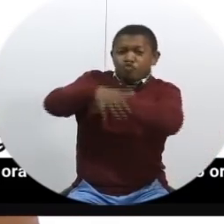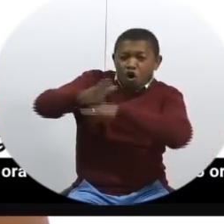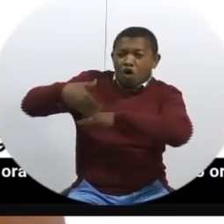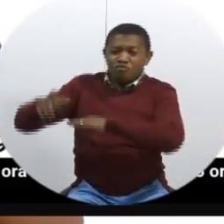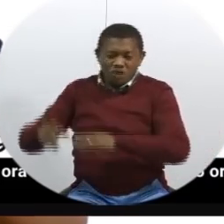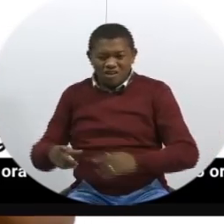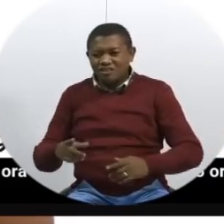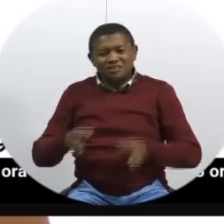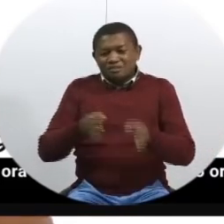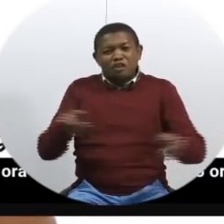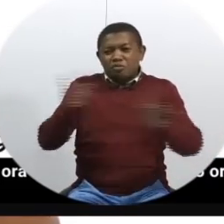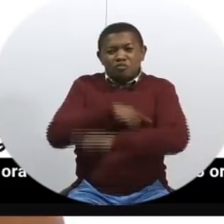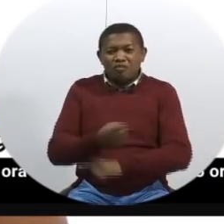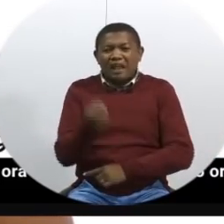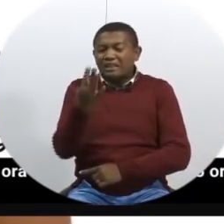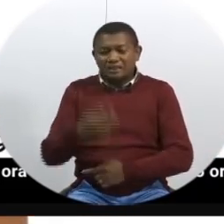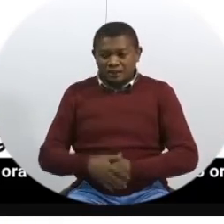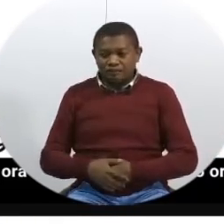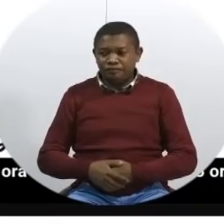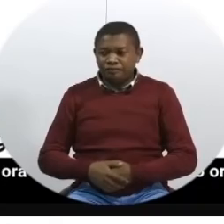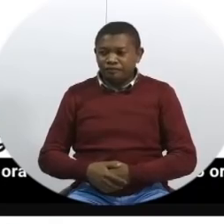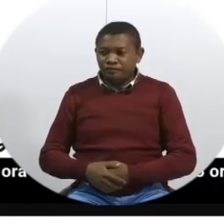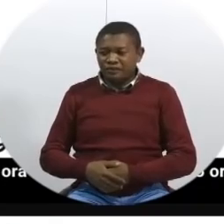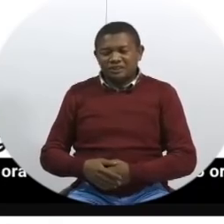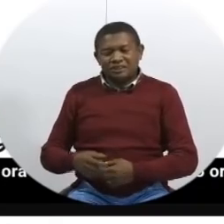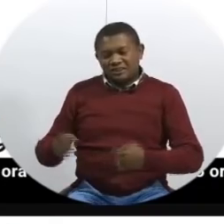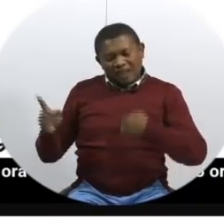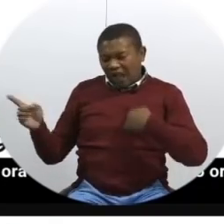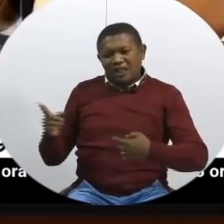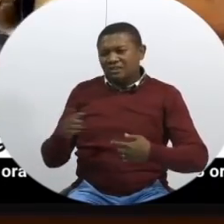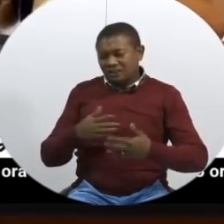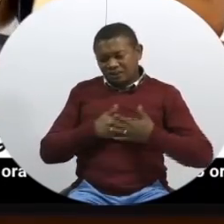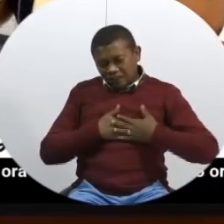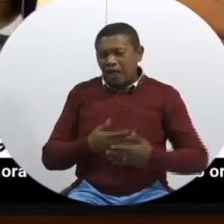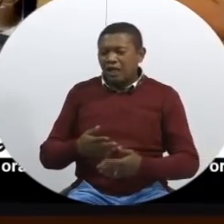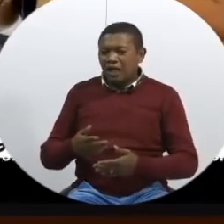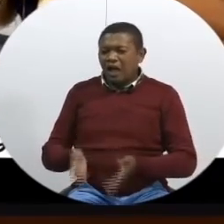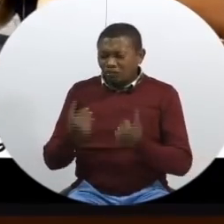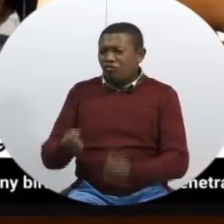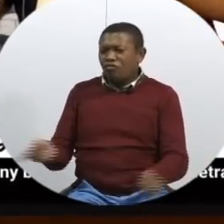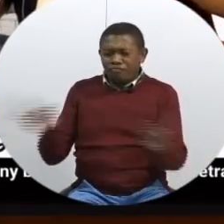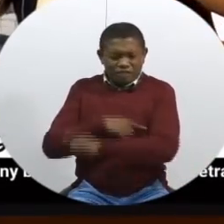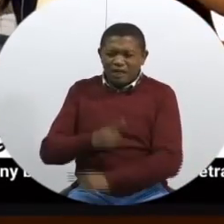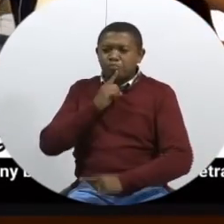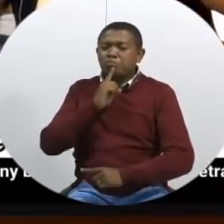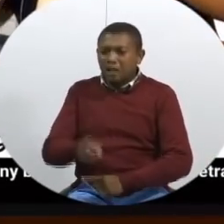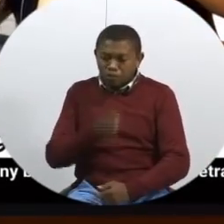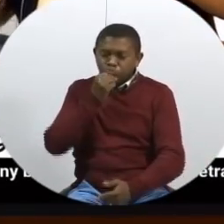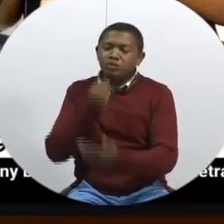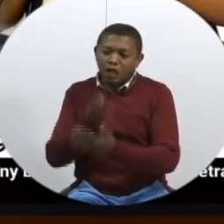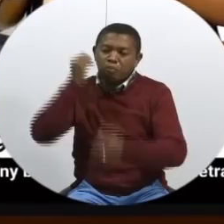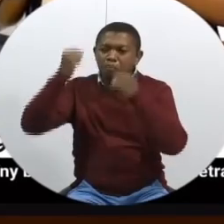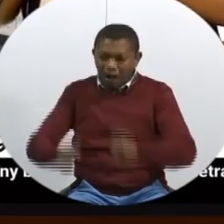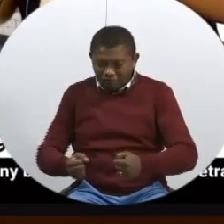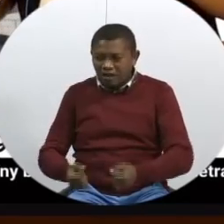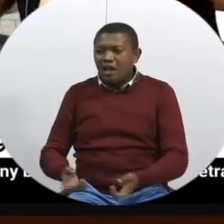niova kay la ka efa tsisy anake tiako mba hafa any aminao andriamatoa filoha ny anamafisana indray hoe tokony mbola hijanona any